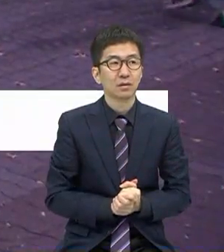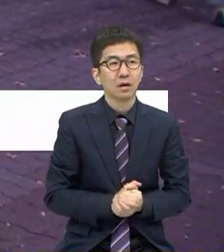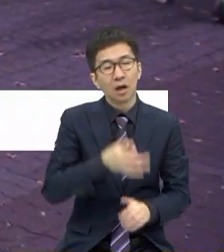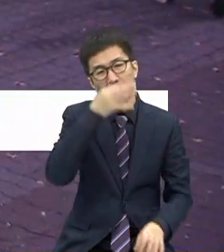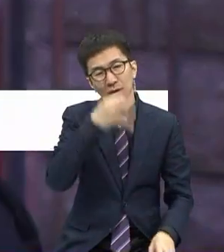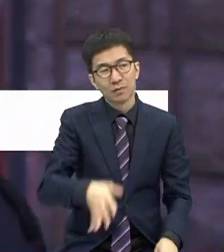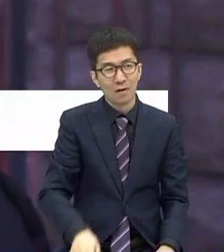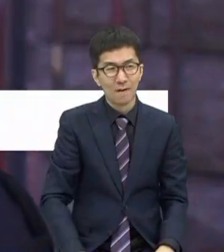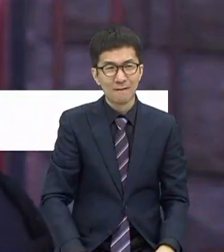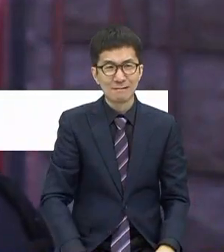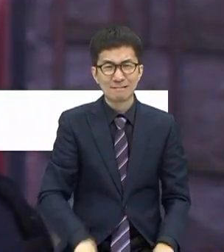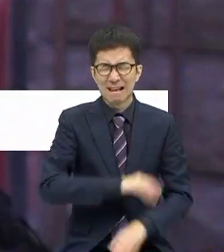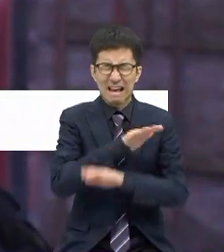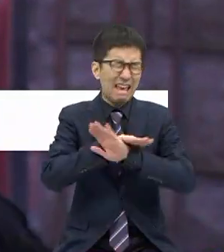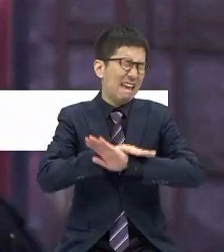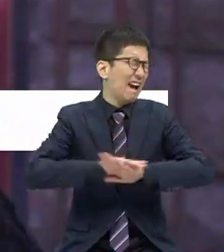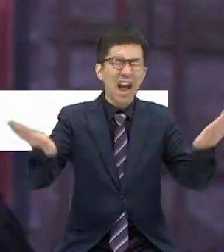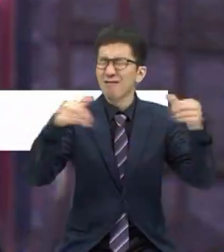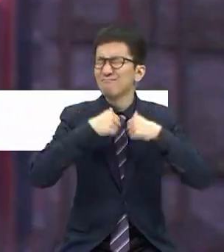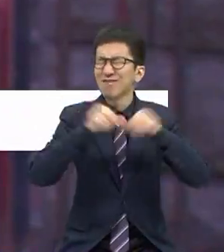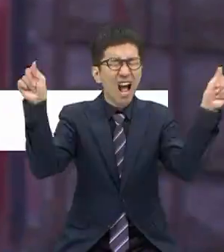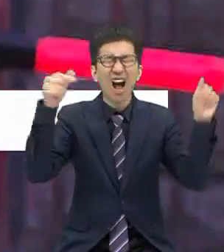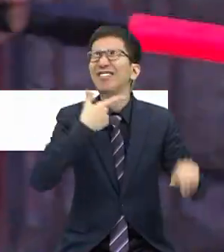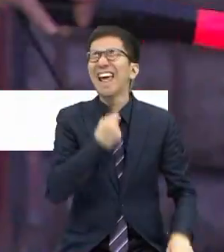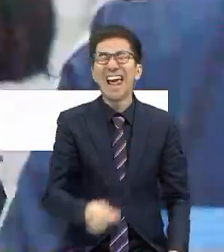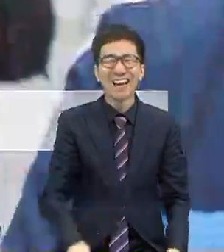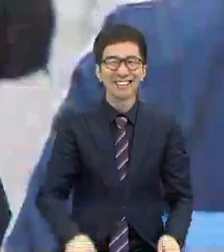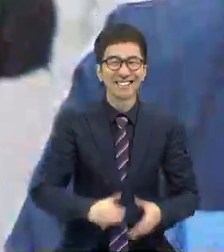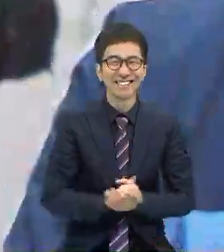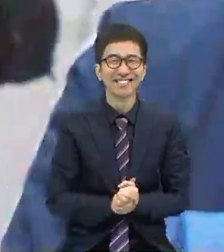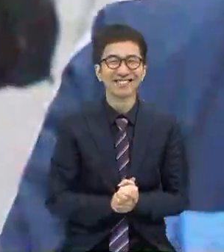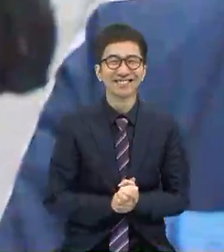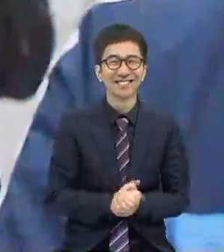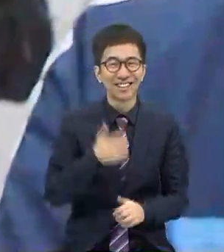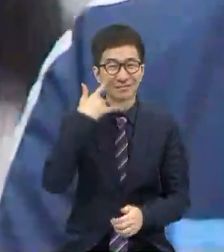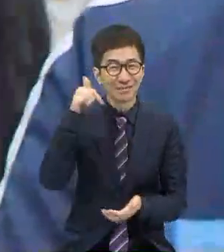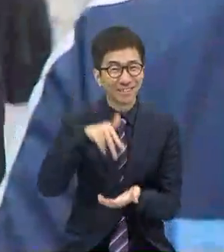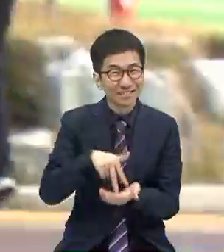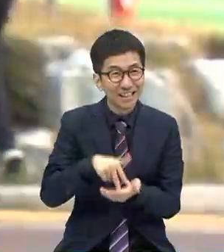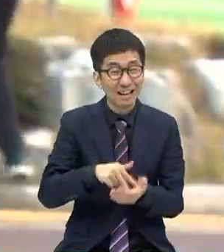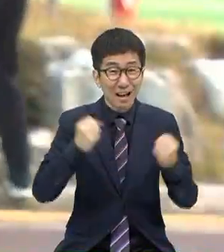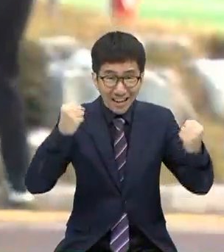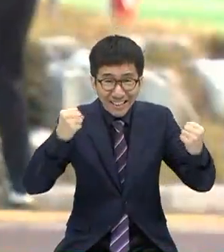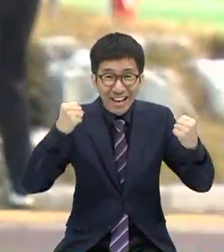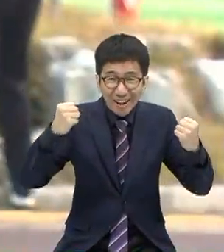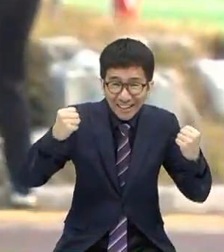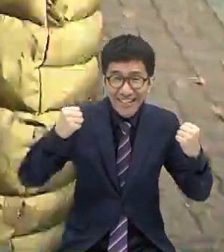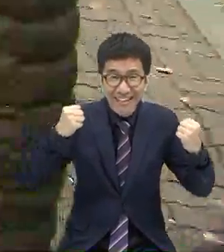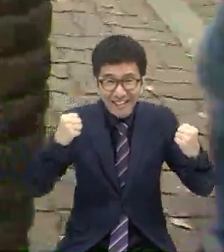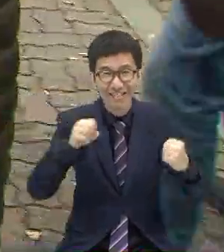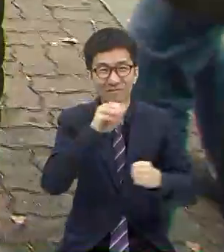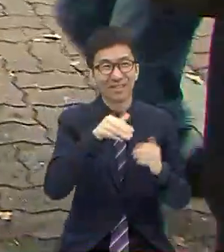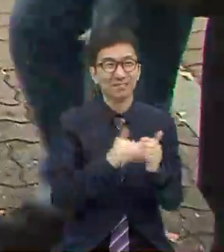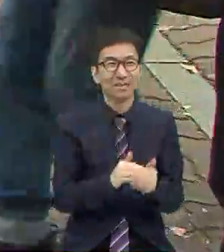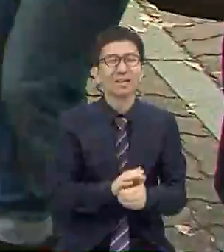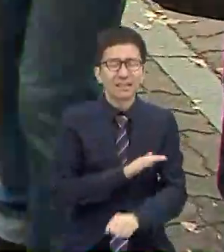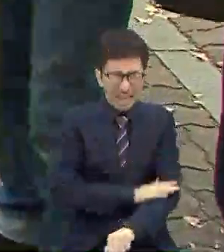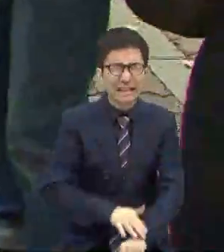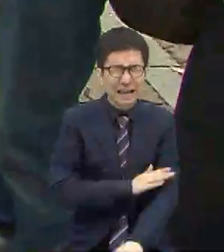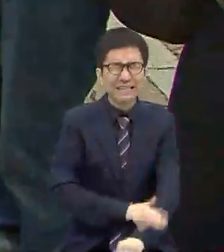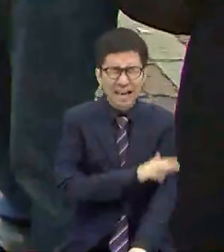너무 힘들었으니까 다 부셔버리고 오겠습니다. 부모들은 따뜻한 격려로 배웅합니다. 잘 될 거야.